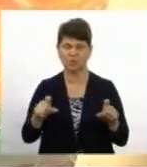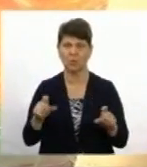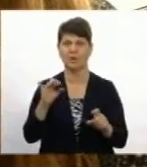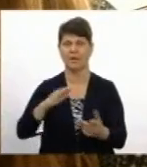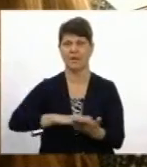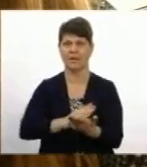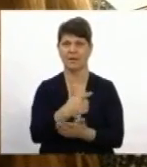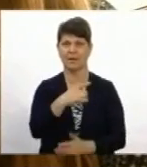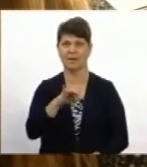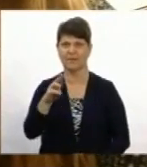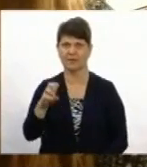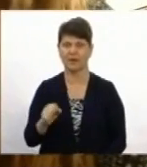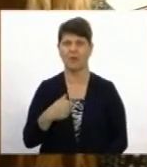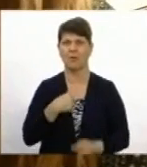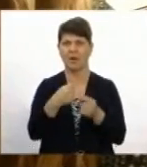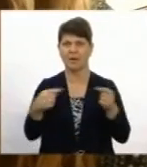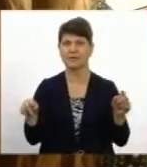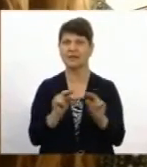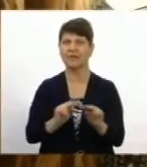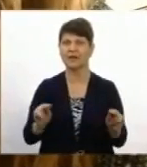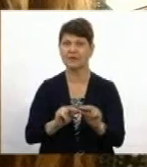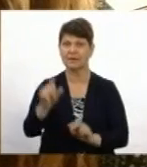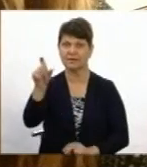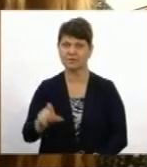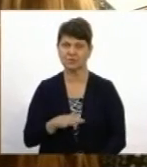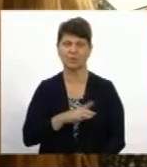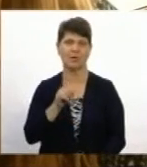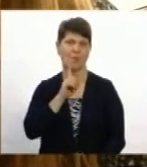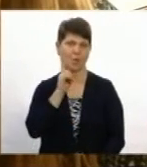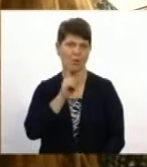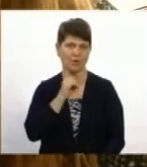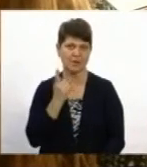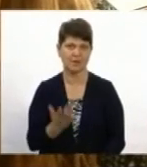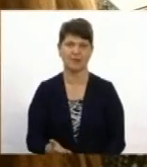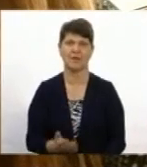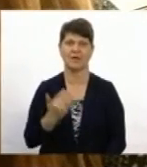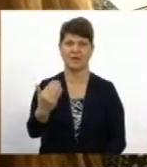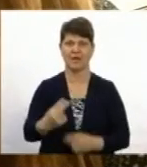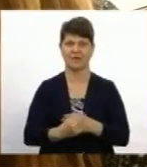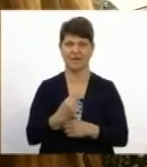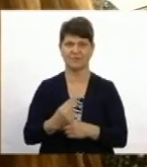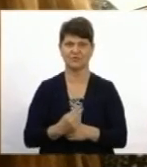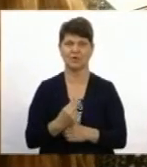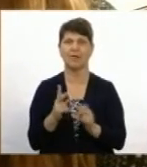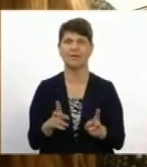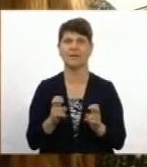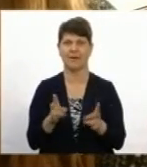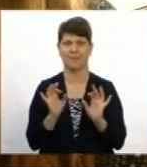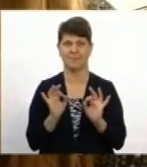і там у нас були різні викладачі, молоді, і вони нас навчали, от як